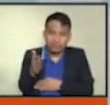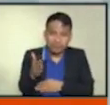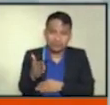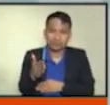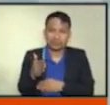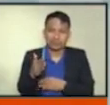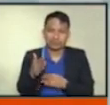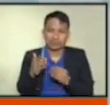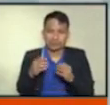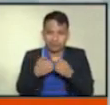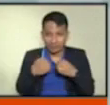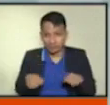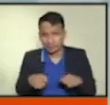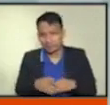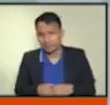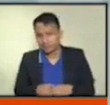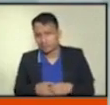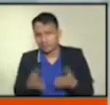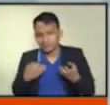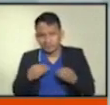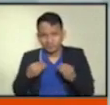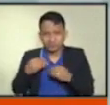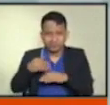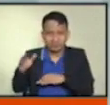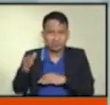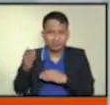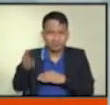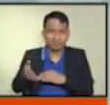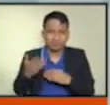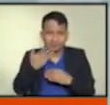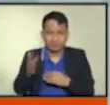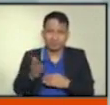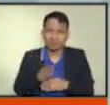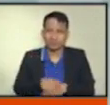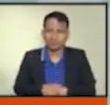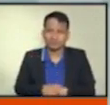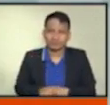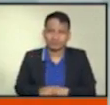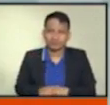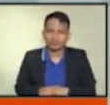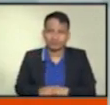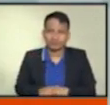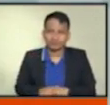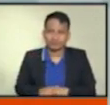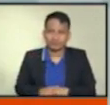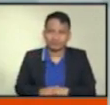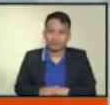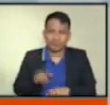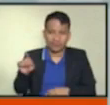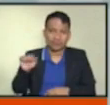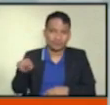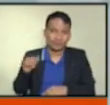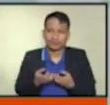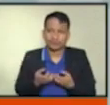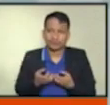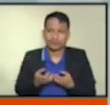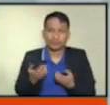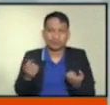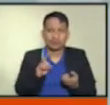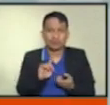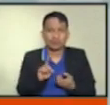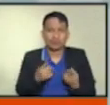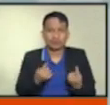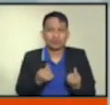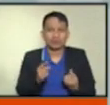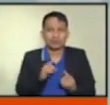ka namang pumunta doon kung gusto mong kuhain ng masarap na ulam, o di ba? Sinungaling ka talaga. May anak ba kayo? Meron, sir. Okay. Ano gusto mong